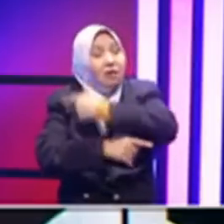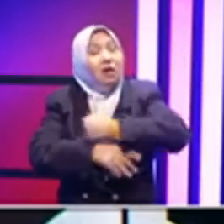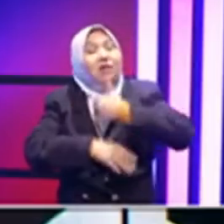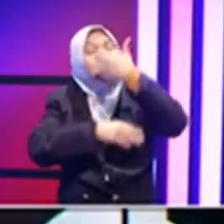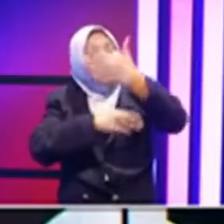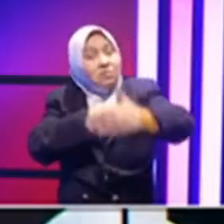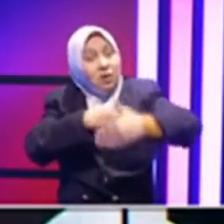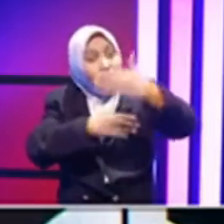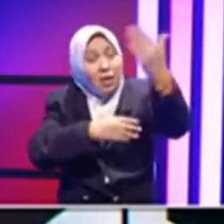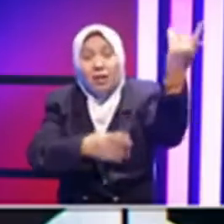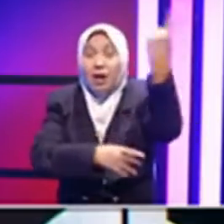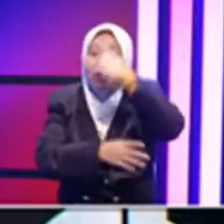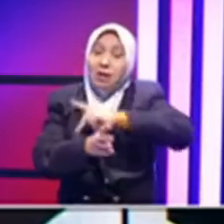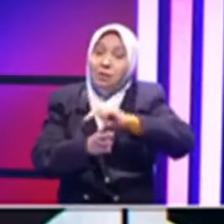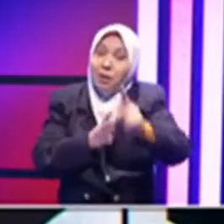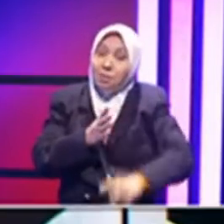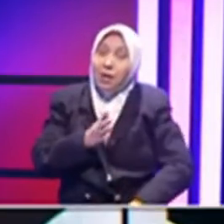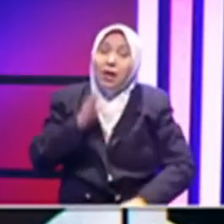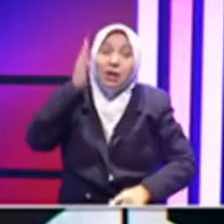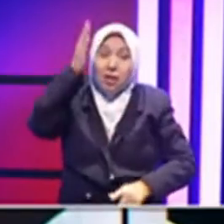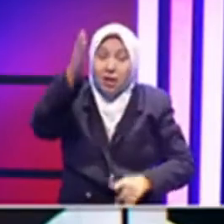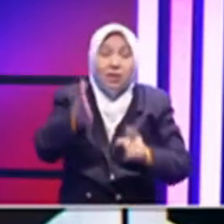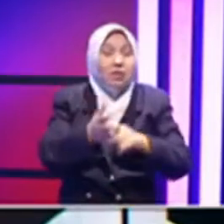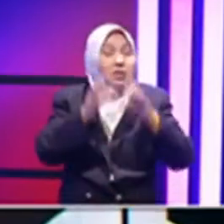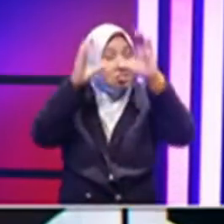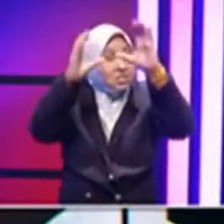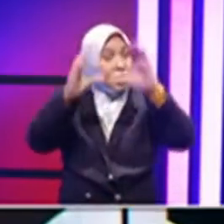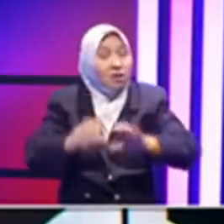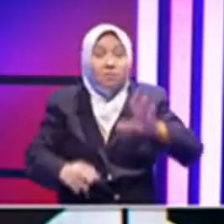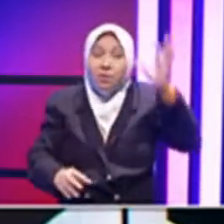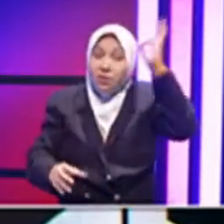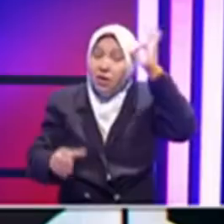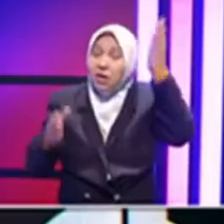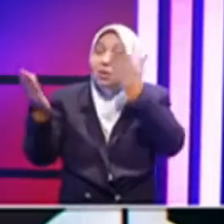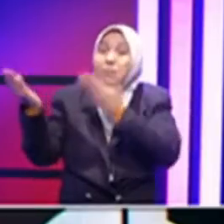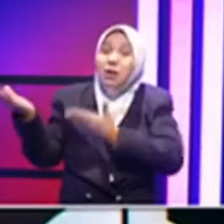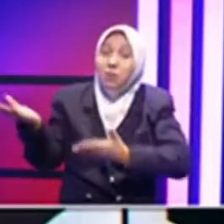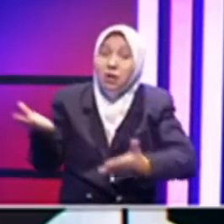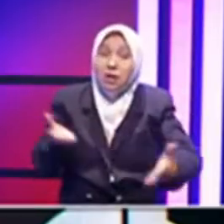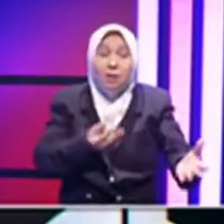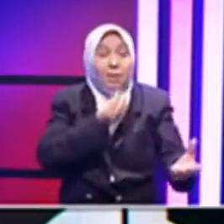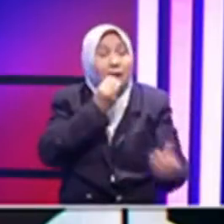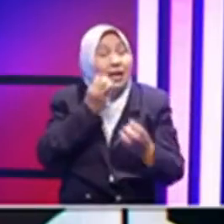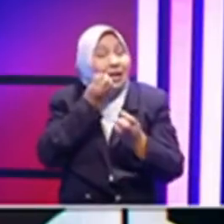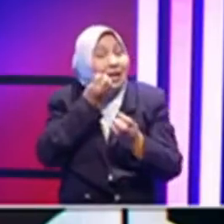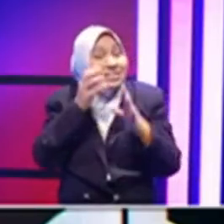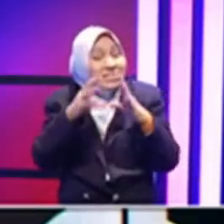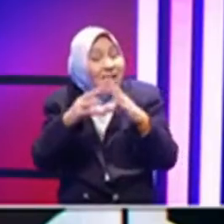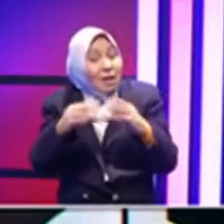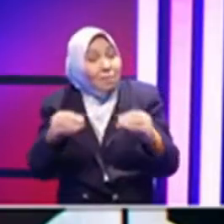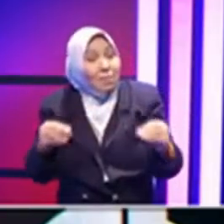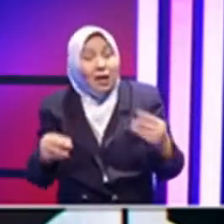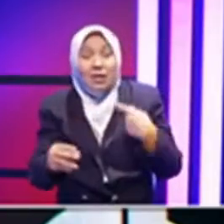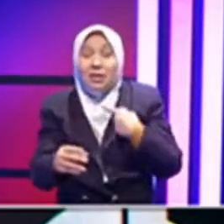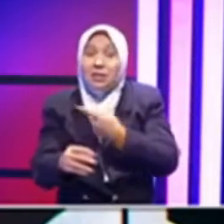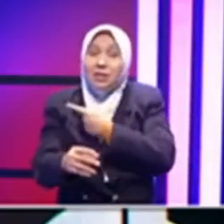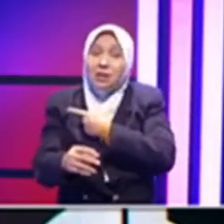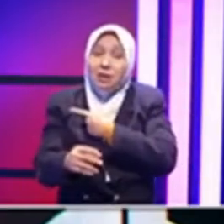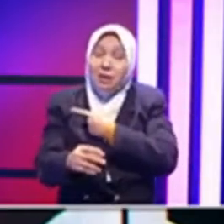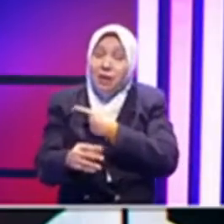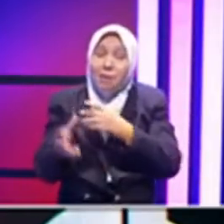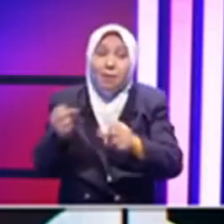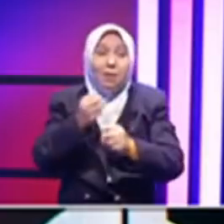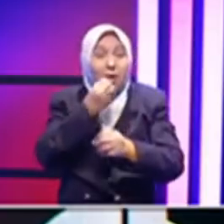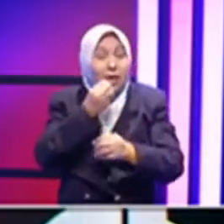pada hari kiamat nanti. Jadi ini cara berfikir yang dibawakan, makan nasi lemak, ya, kita dapat